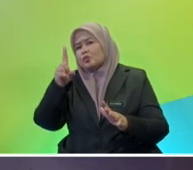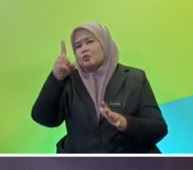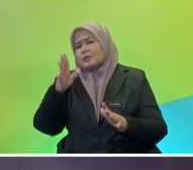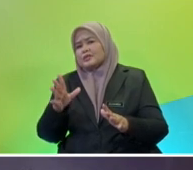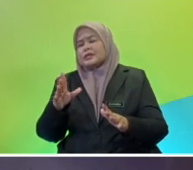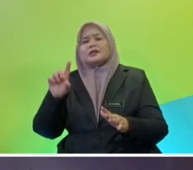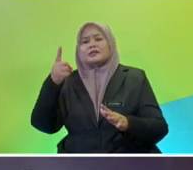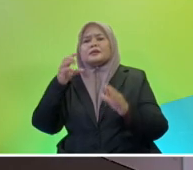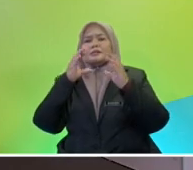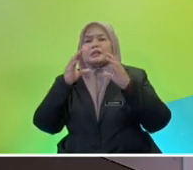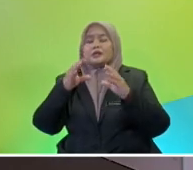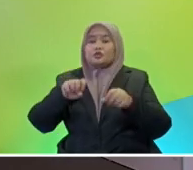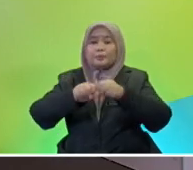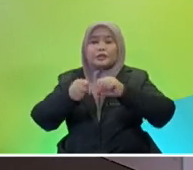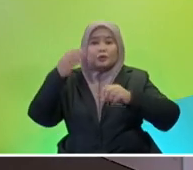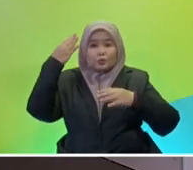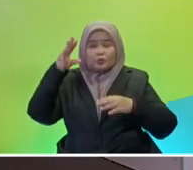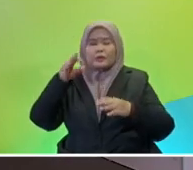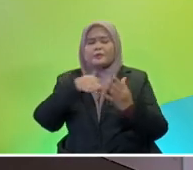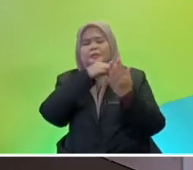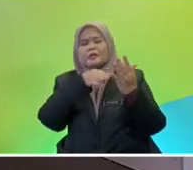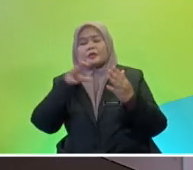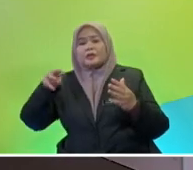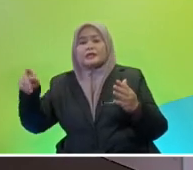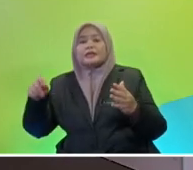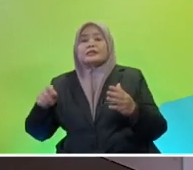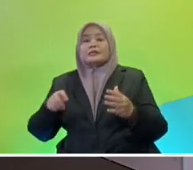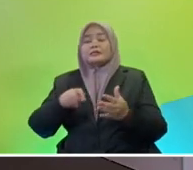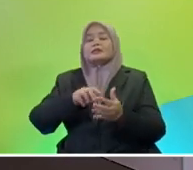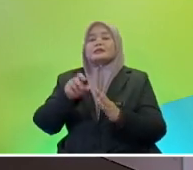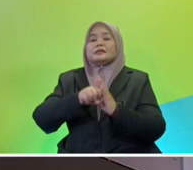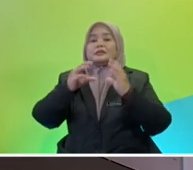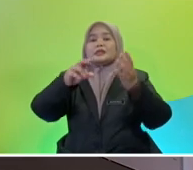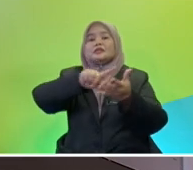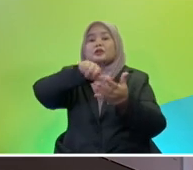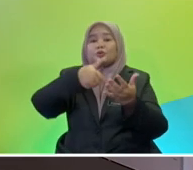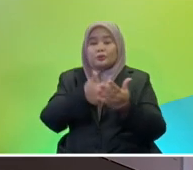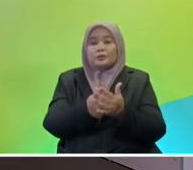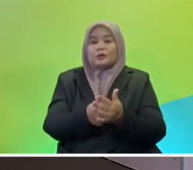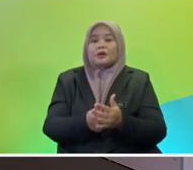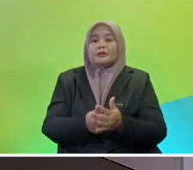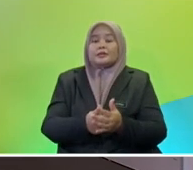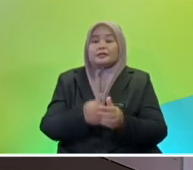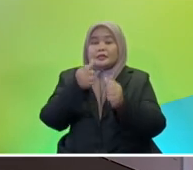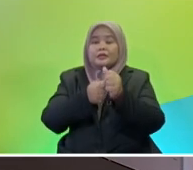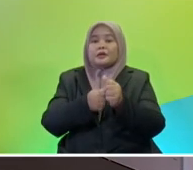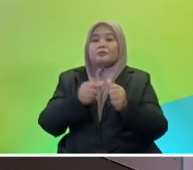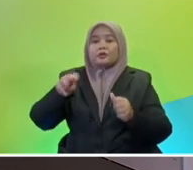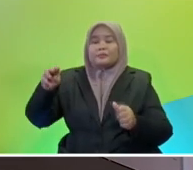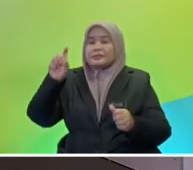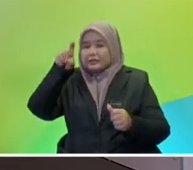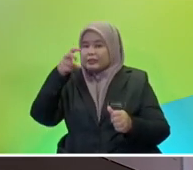supaya guru dapat mentaksir murid tadi secara menyeluruh sejak murid kita lihat perkembangannya dan